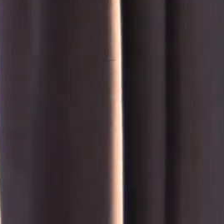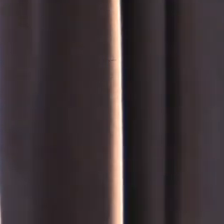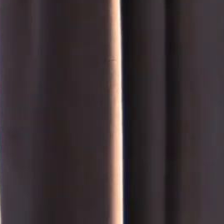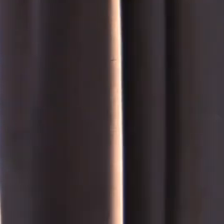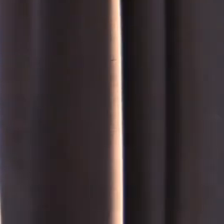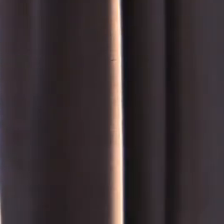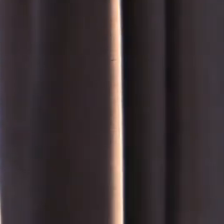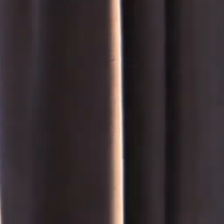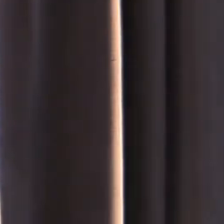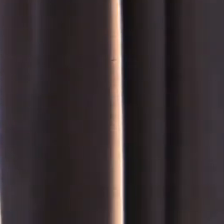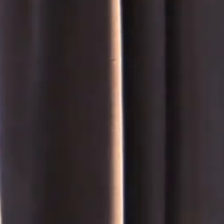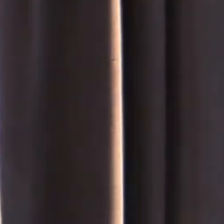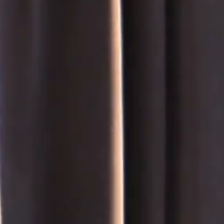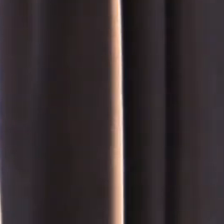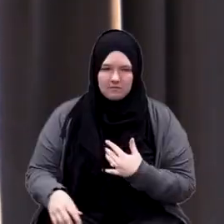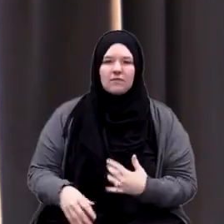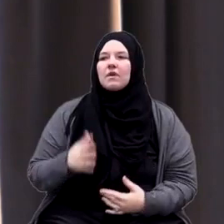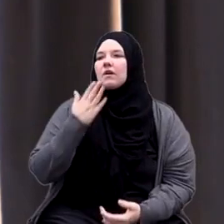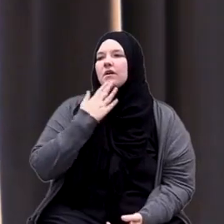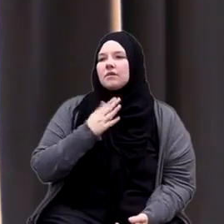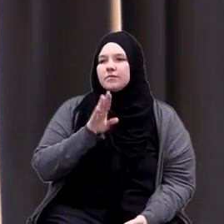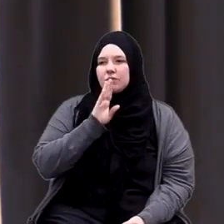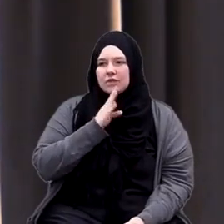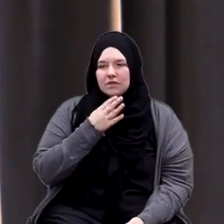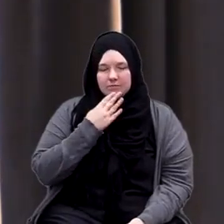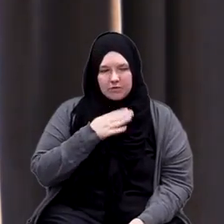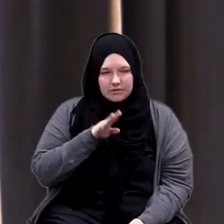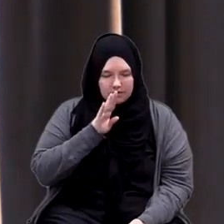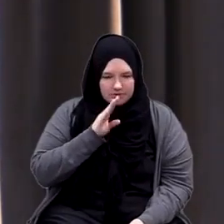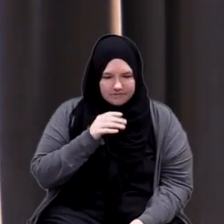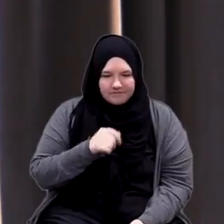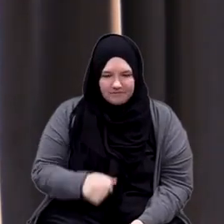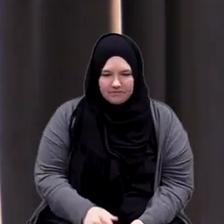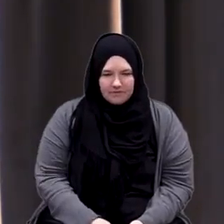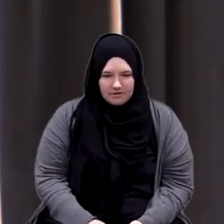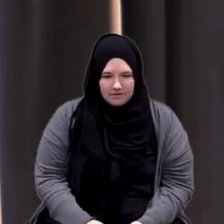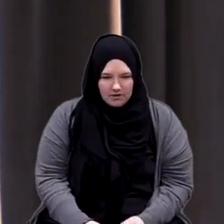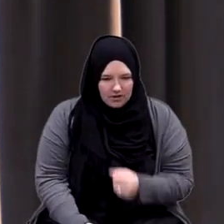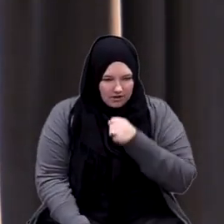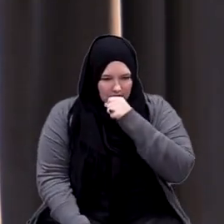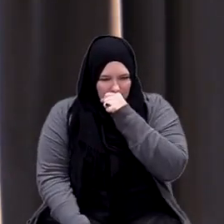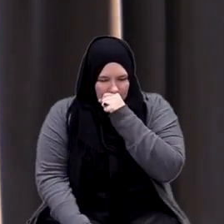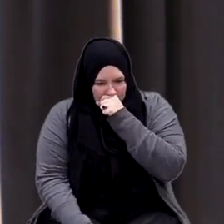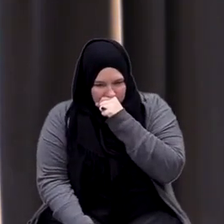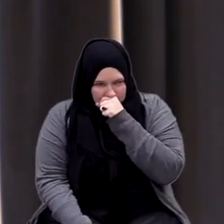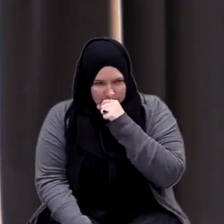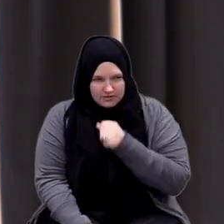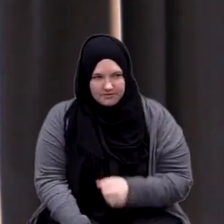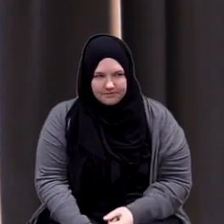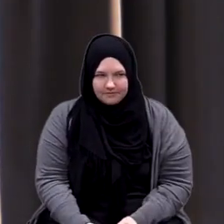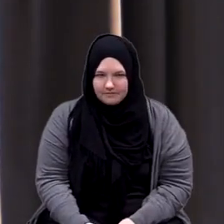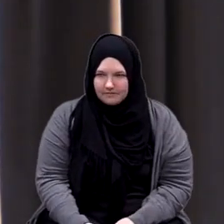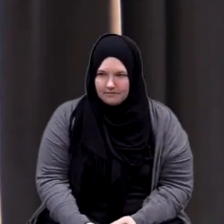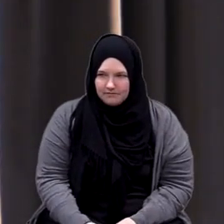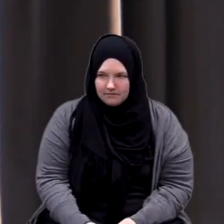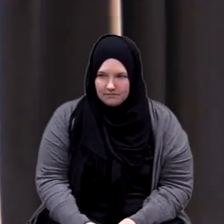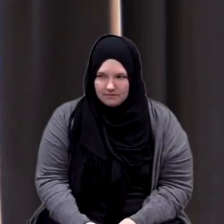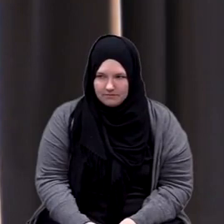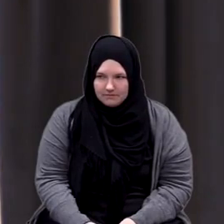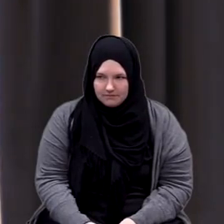الحمد لله وكفى والصلاة والسلام على عباده الذين اصطفى وأشهد أن محمدا عبده